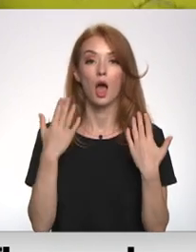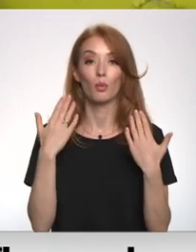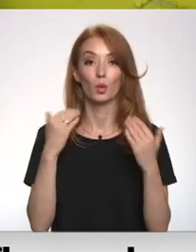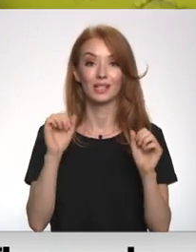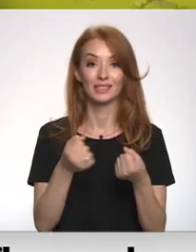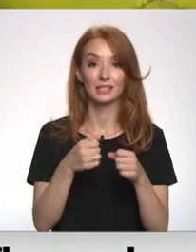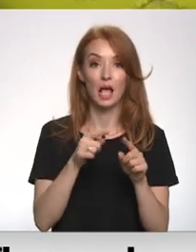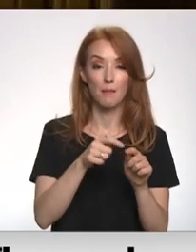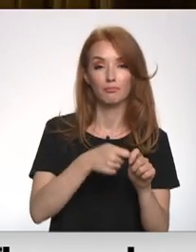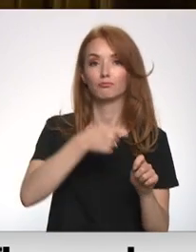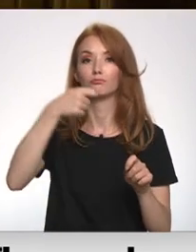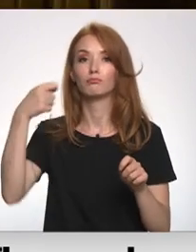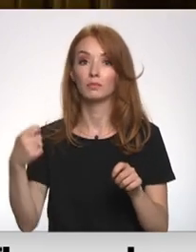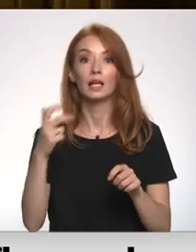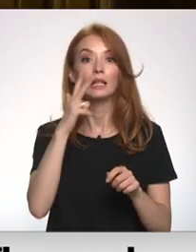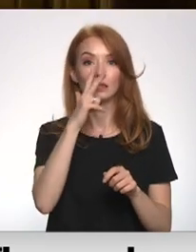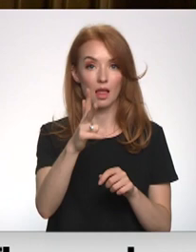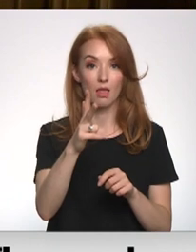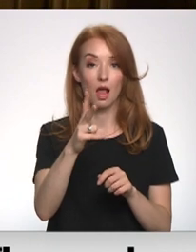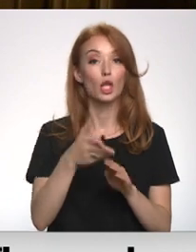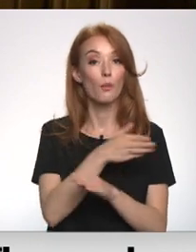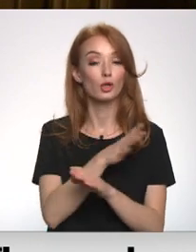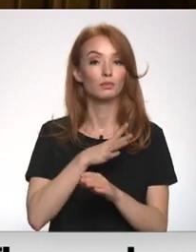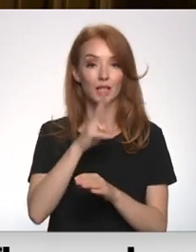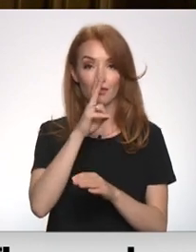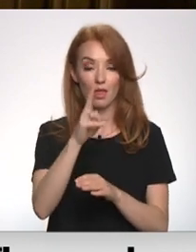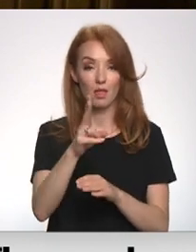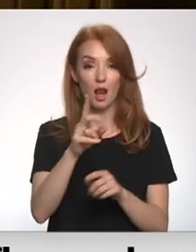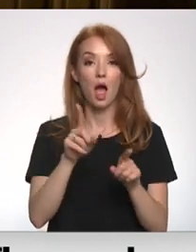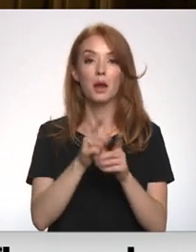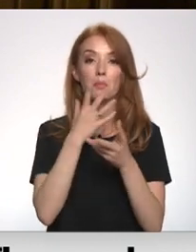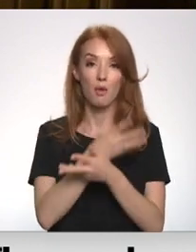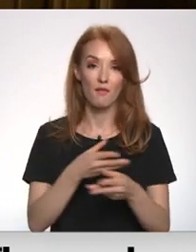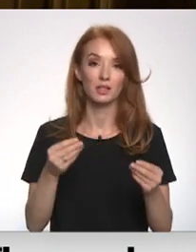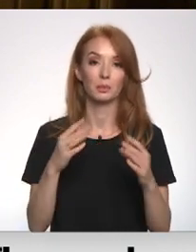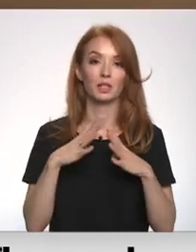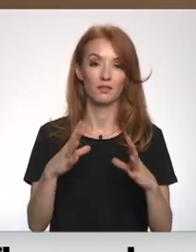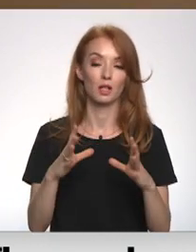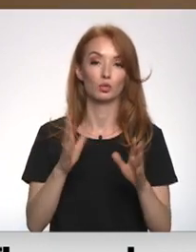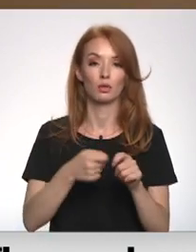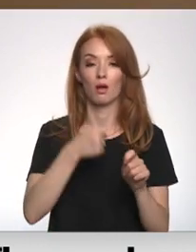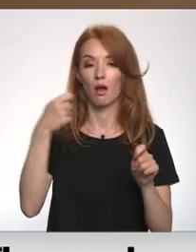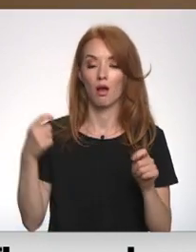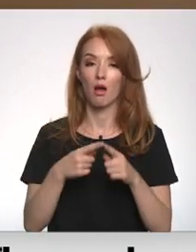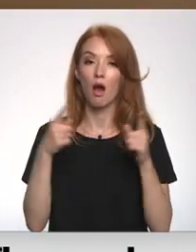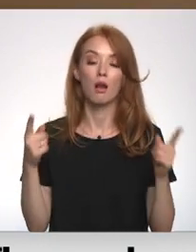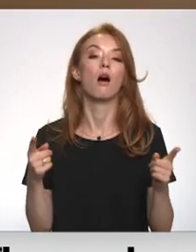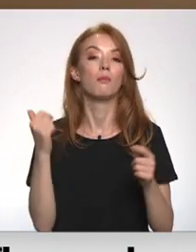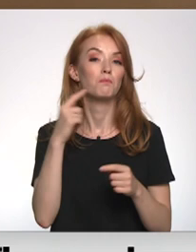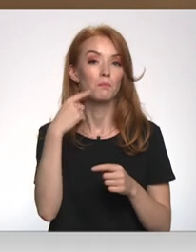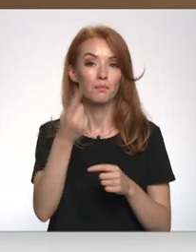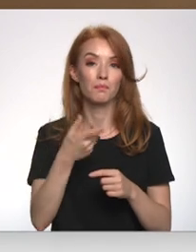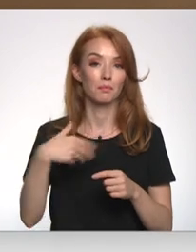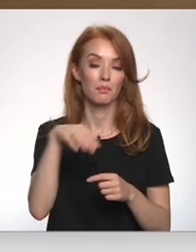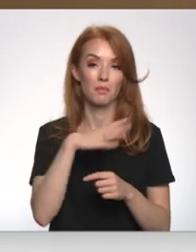līdz 3, līdz šinējo 2 nedēļu vietā, arī pavasara brīvlaiks varētu būt garāks. Mēs neesam par